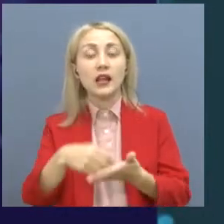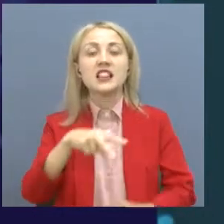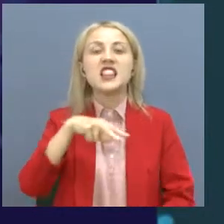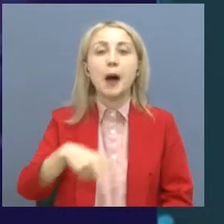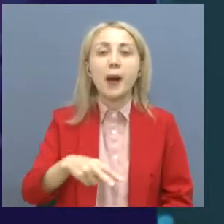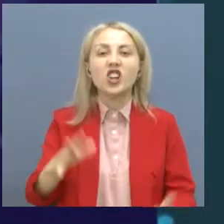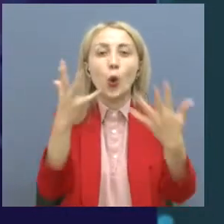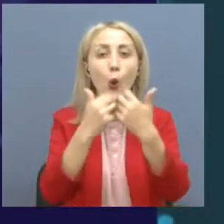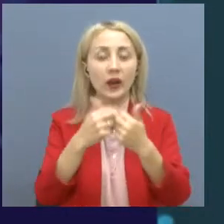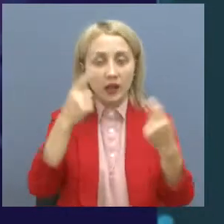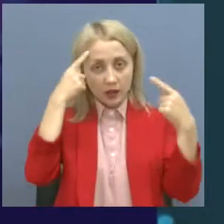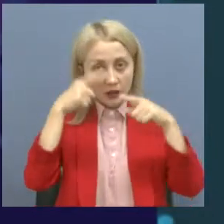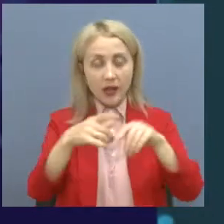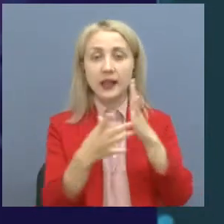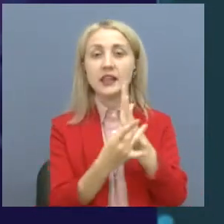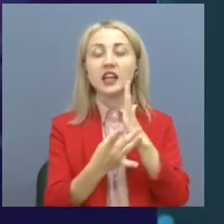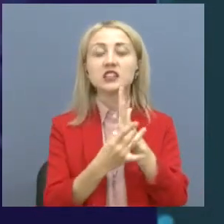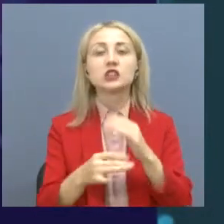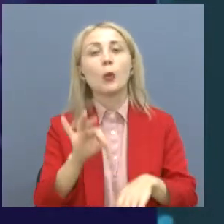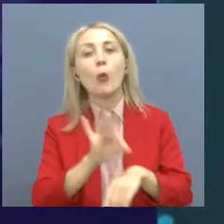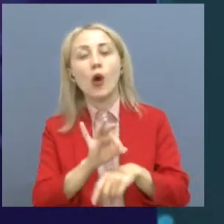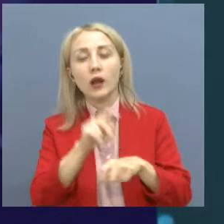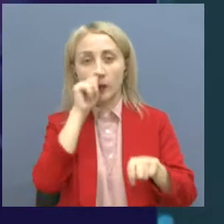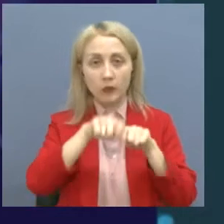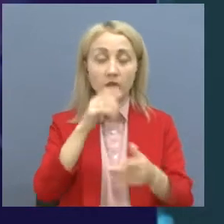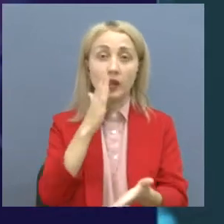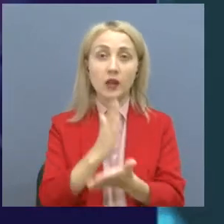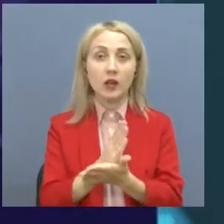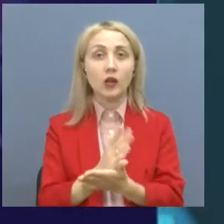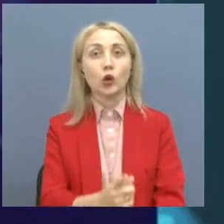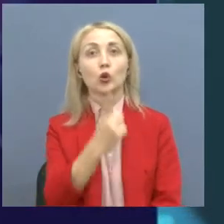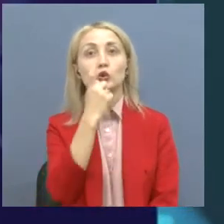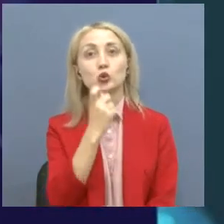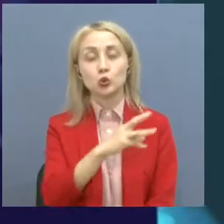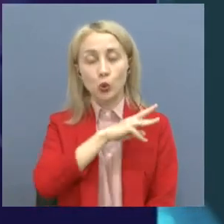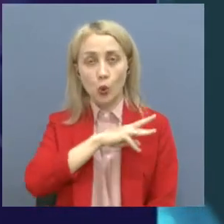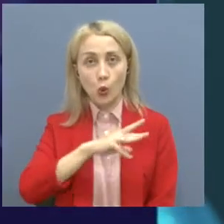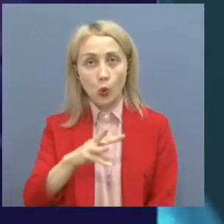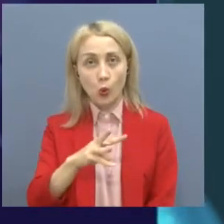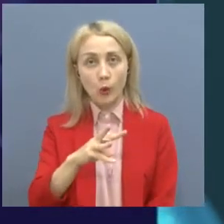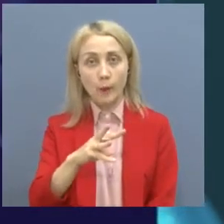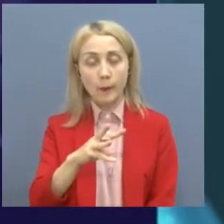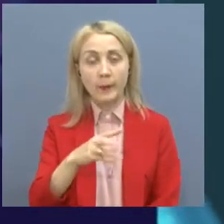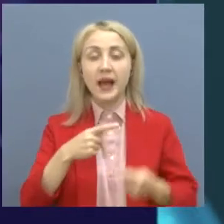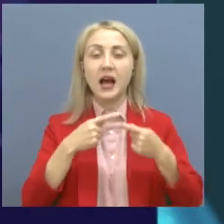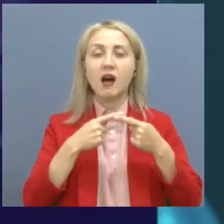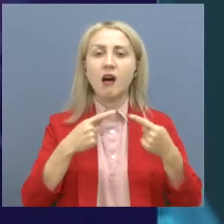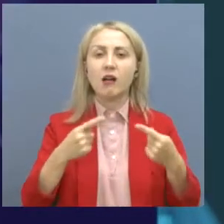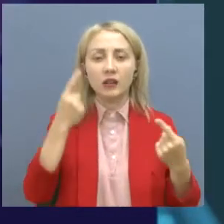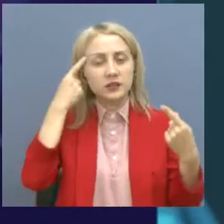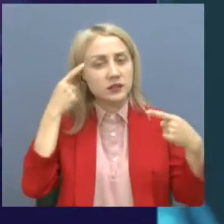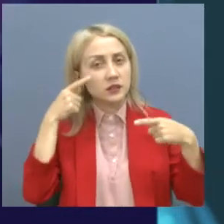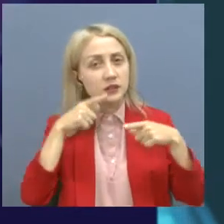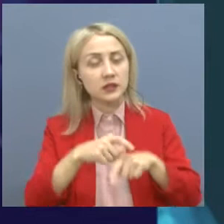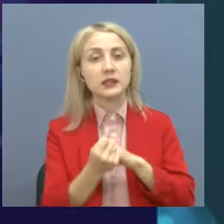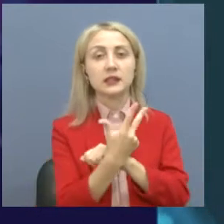жасау мен шығаруға, 13,7 миллиард ПТР әдісімен зертханалық зерттеулер жасауға, 310 миллион ИВЛ аппараттарын сатып